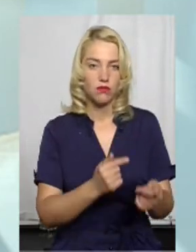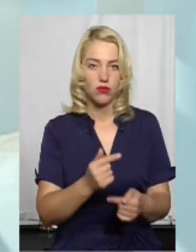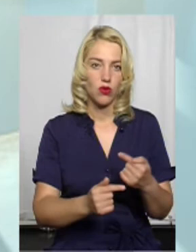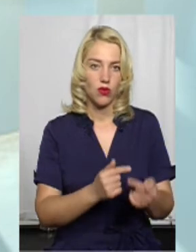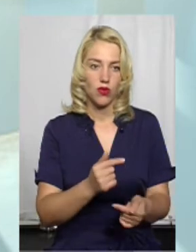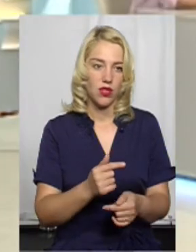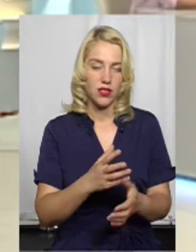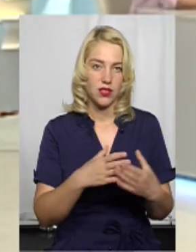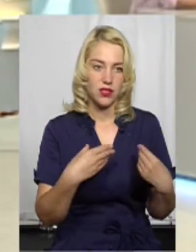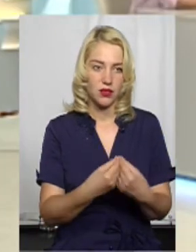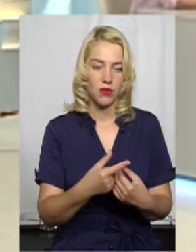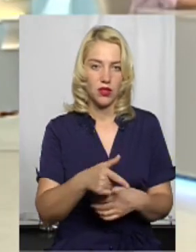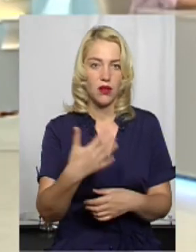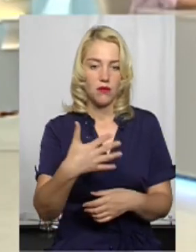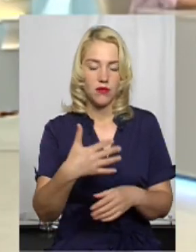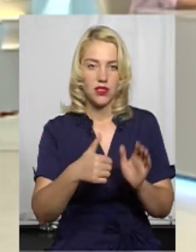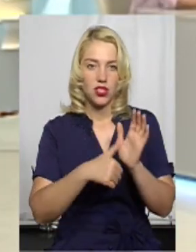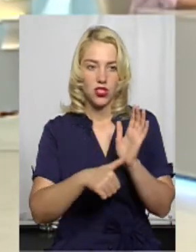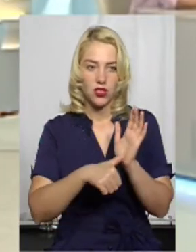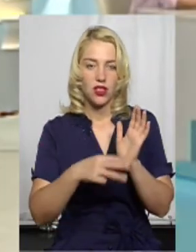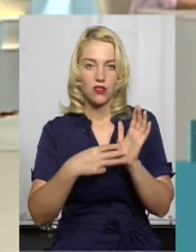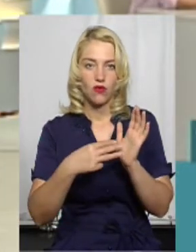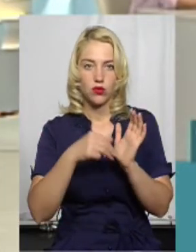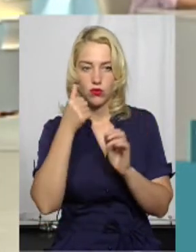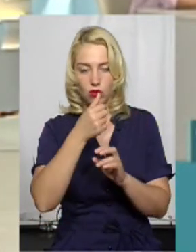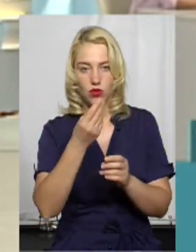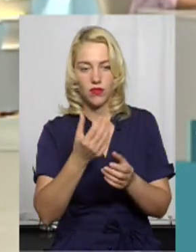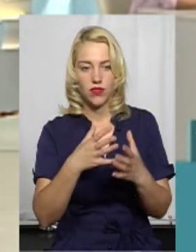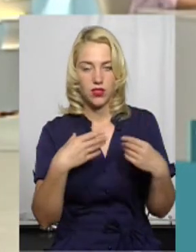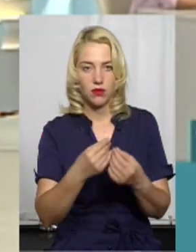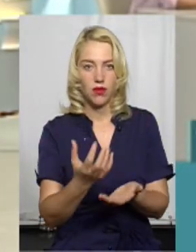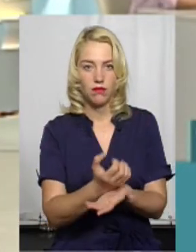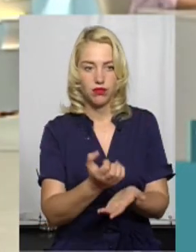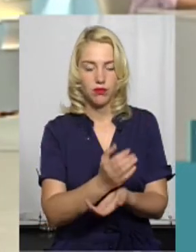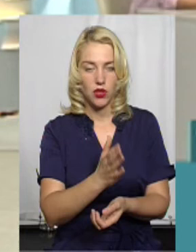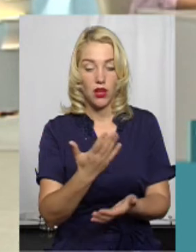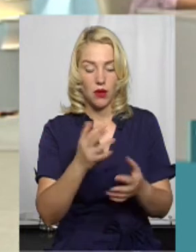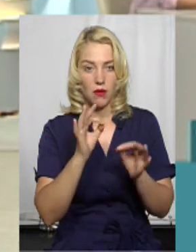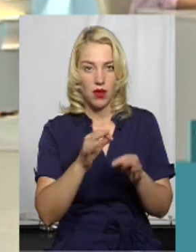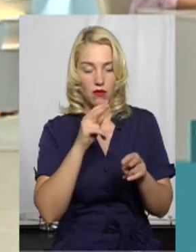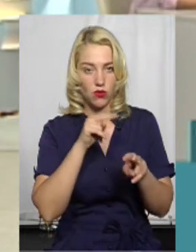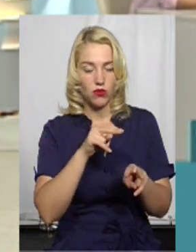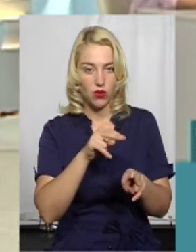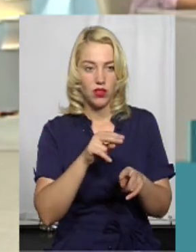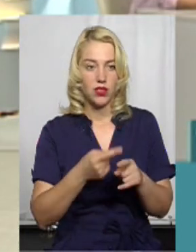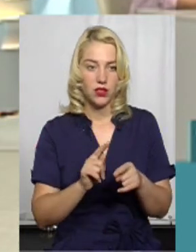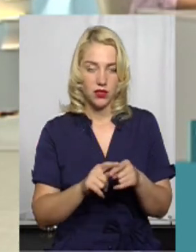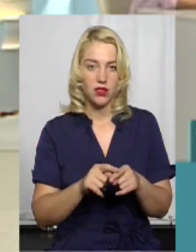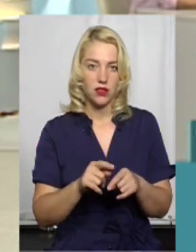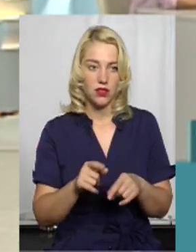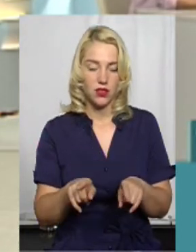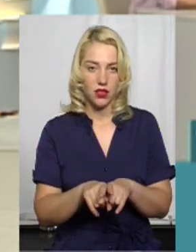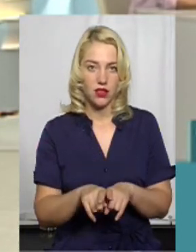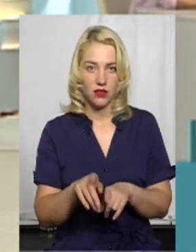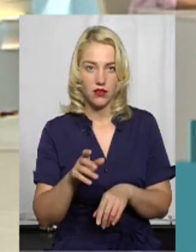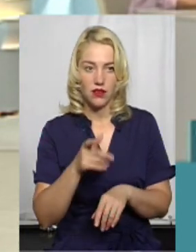сім'ї. Це 50, 60 і 70 років. Якщо засадом правильно дивитися, правильно доглядати, то це досить такий